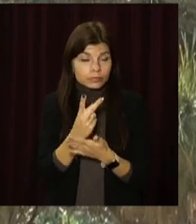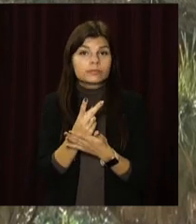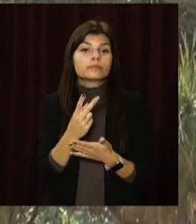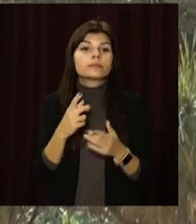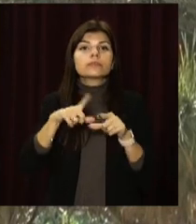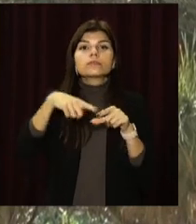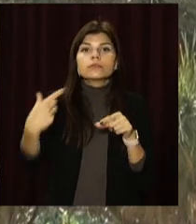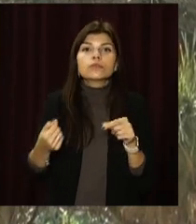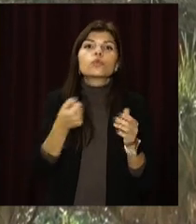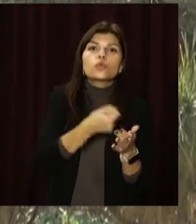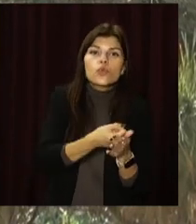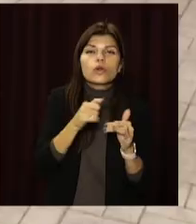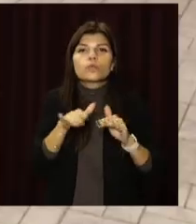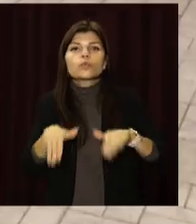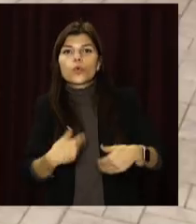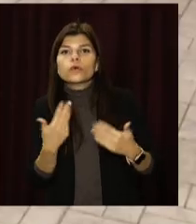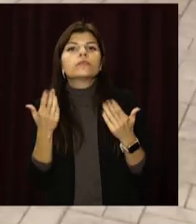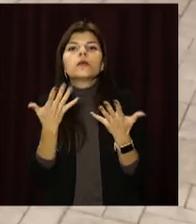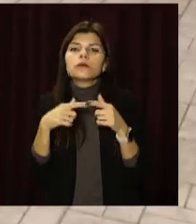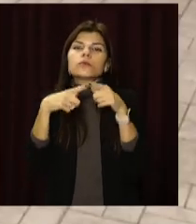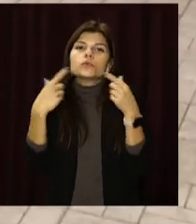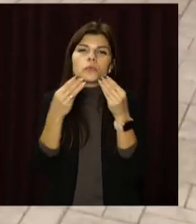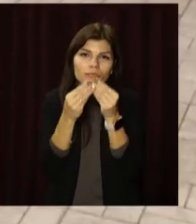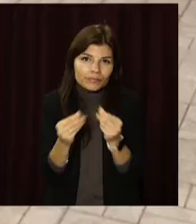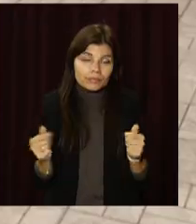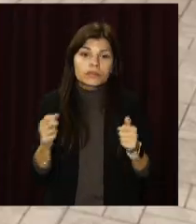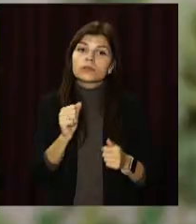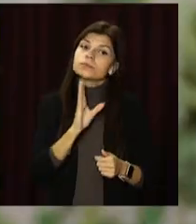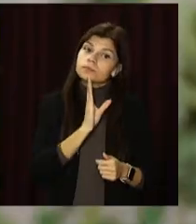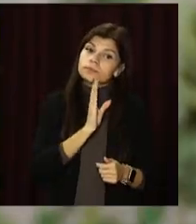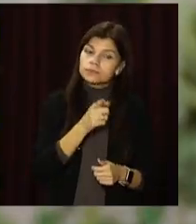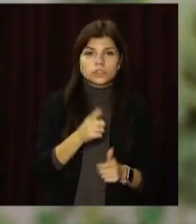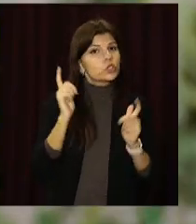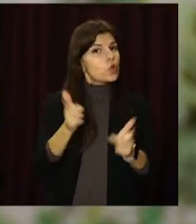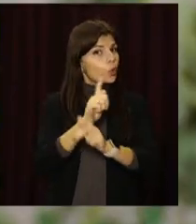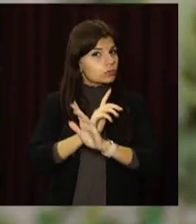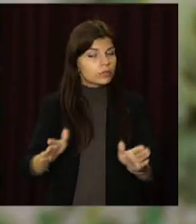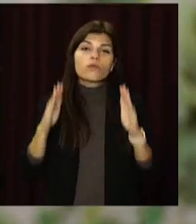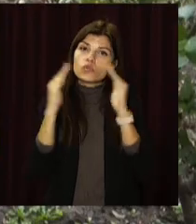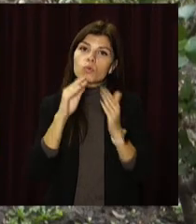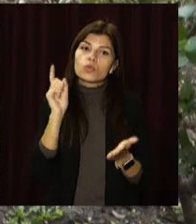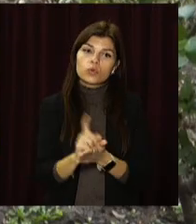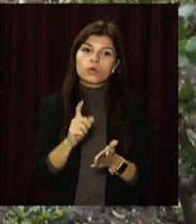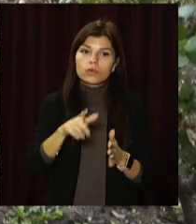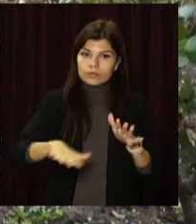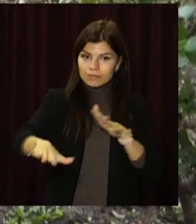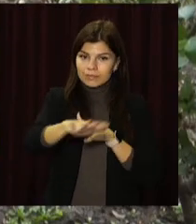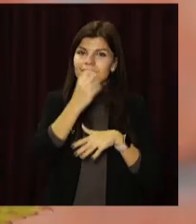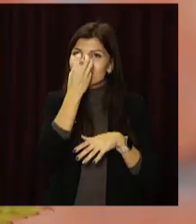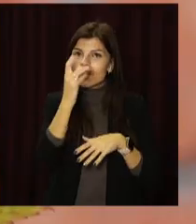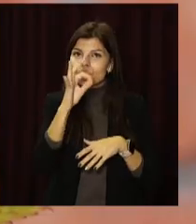стан листя до і після. От пані Олена не згодна з позицією В'ячеслава. Вдома має цілу клумбу